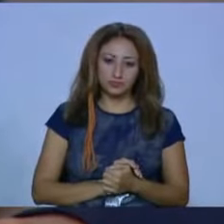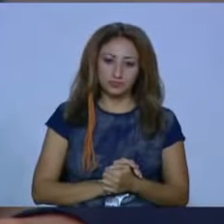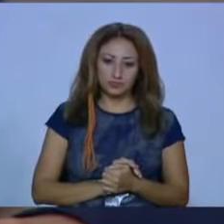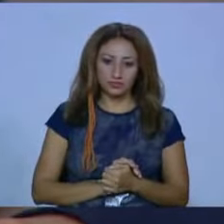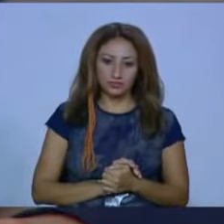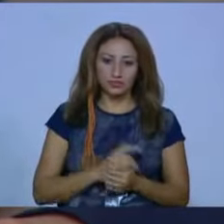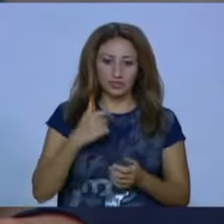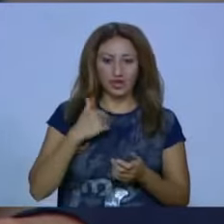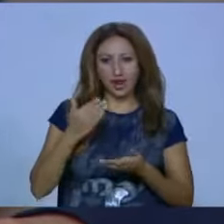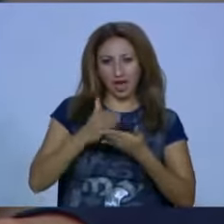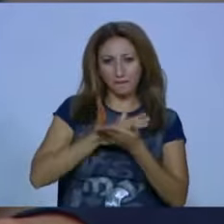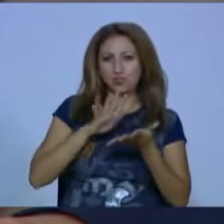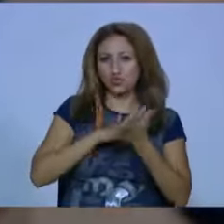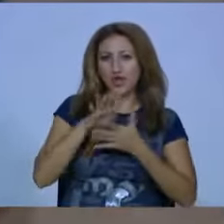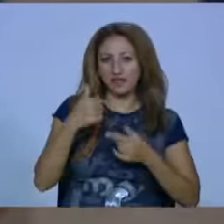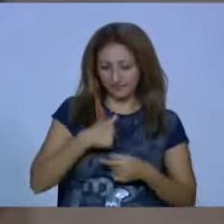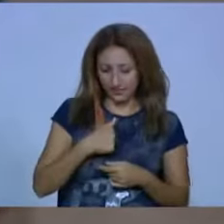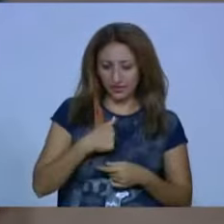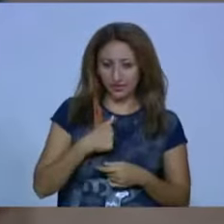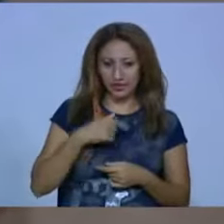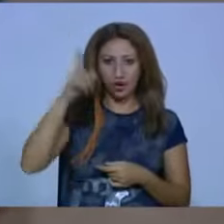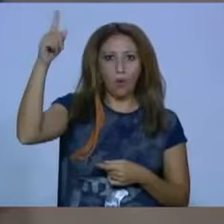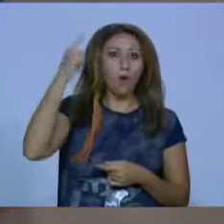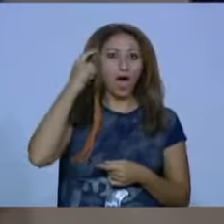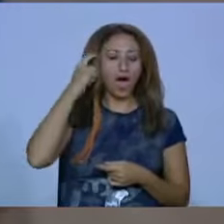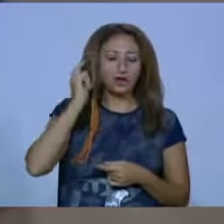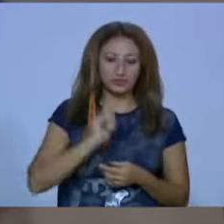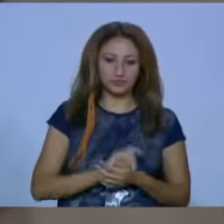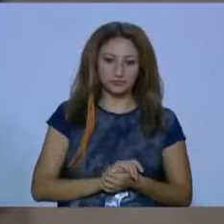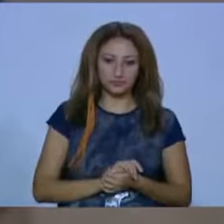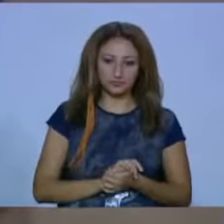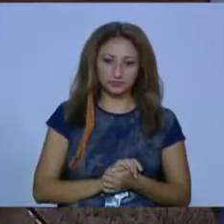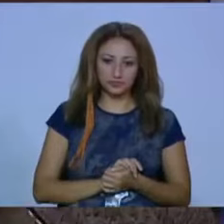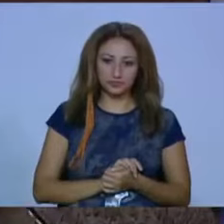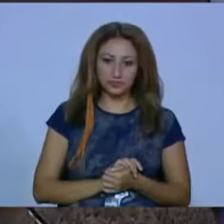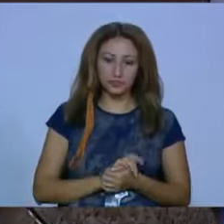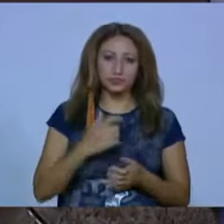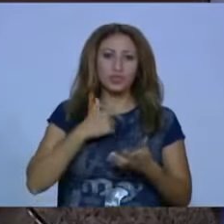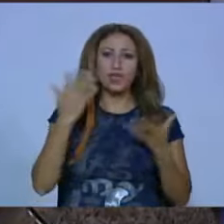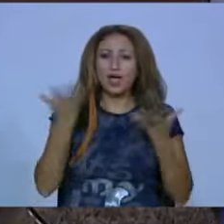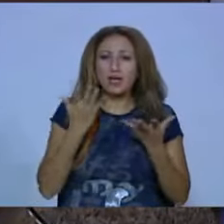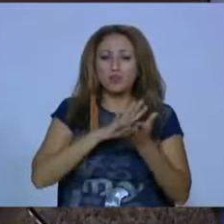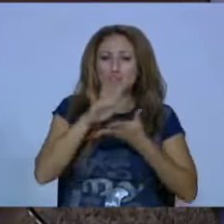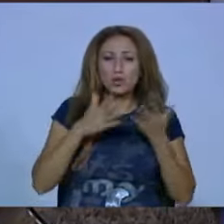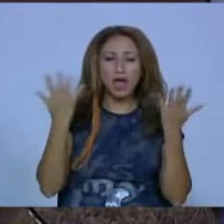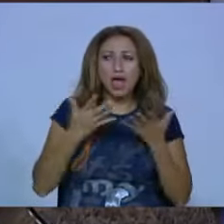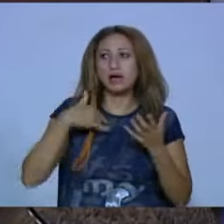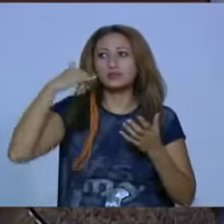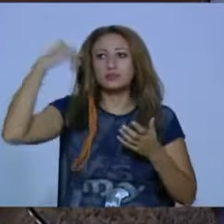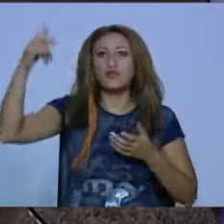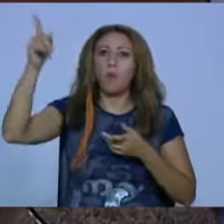انا كنت في مشكله على فكره وهو بعيد انا عليها كنت بحذف كل حاجتي عنده وهو